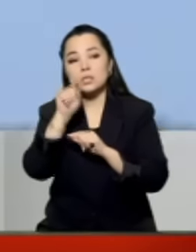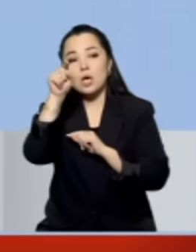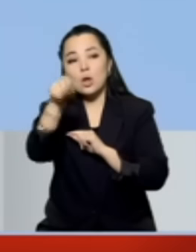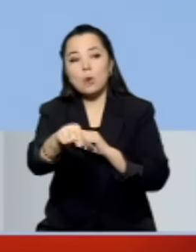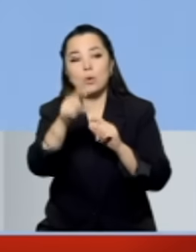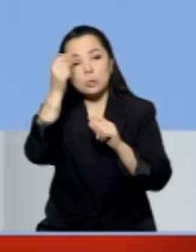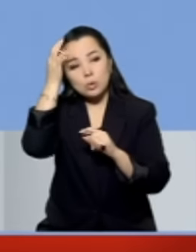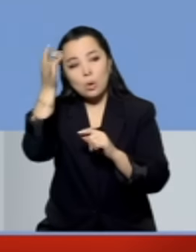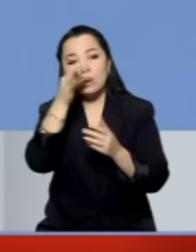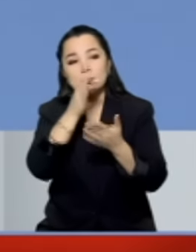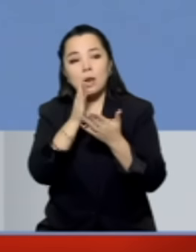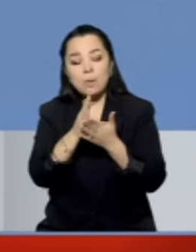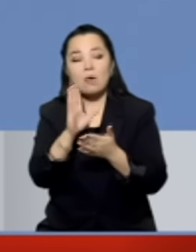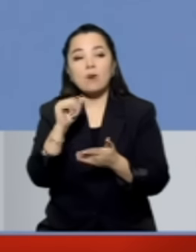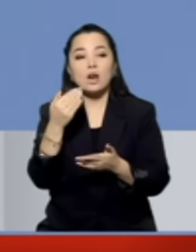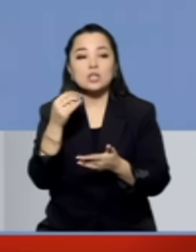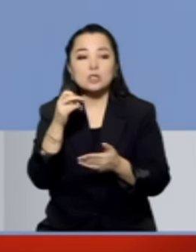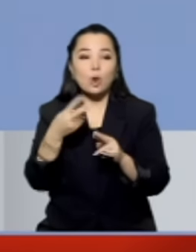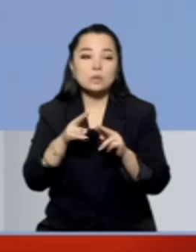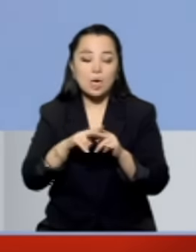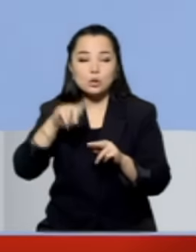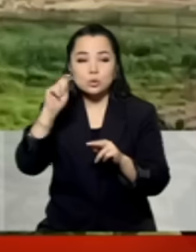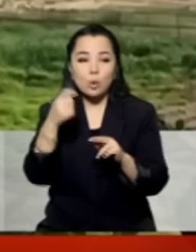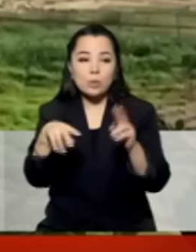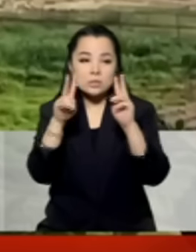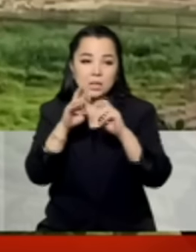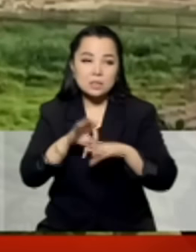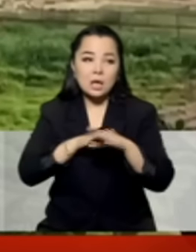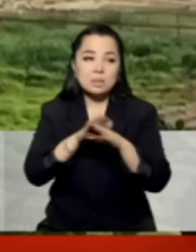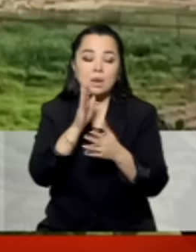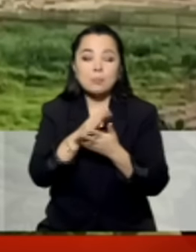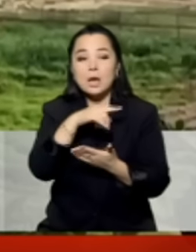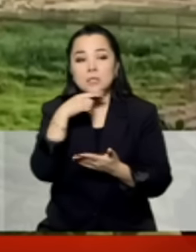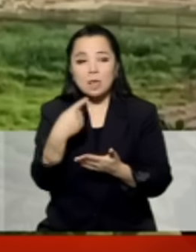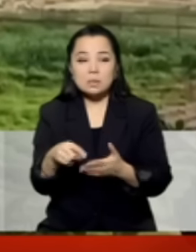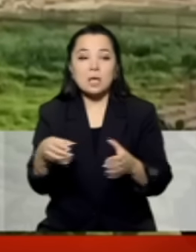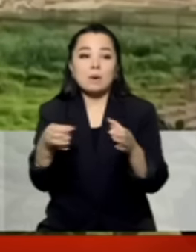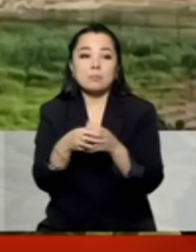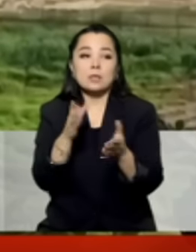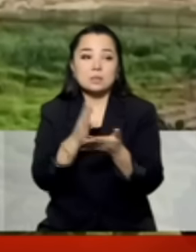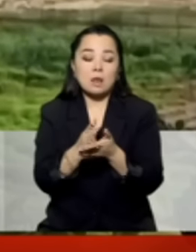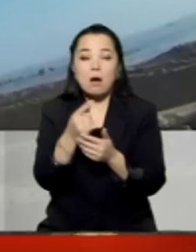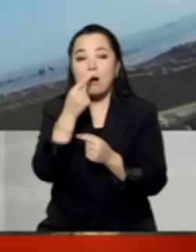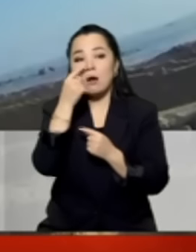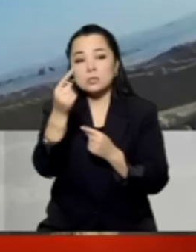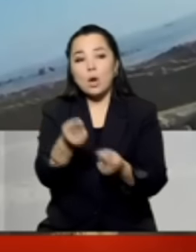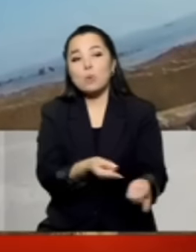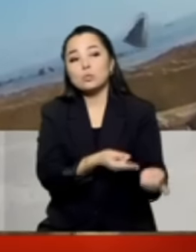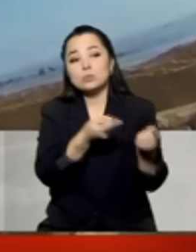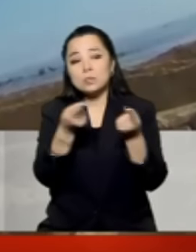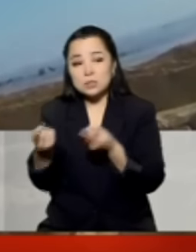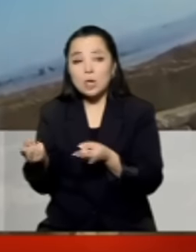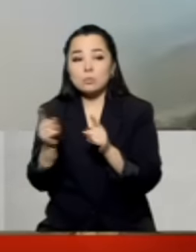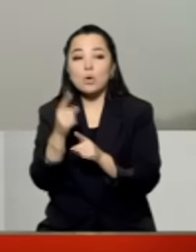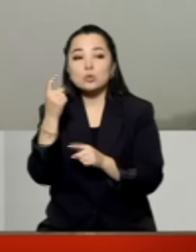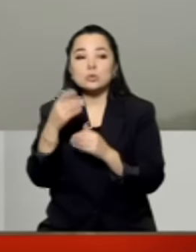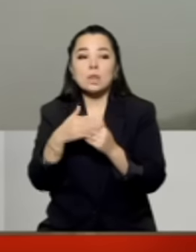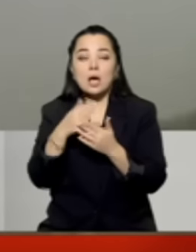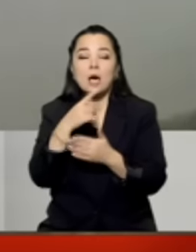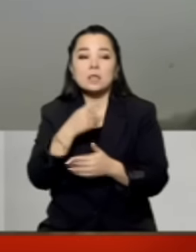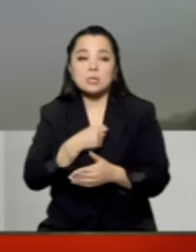мүмкін. Вашингтондағы соғысты зерттеу институтының дерегінше Ресей аэродромдарын алысқа көшіргенімен оның жүздеген